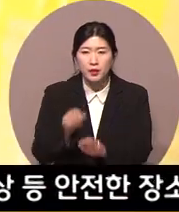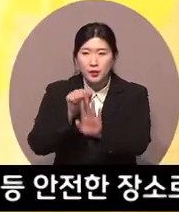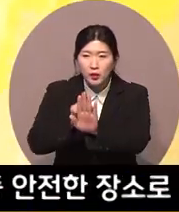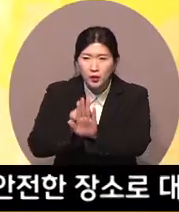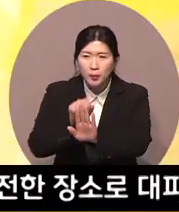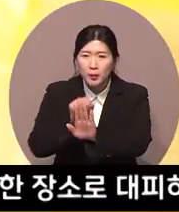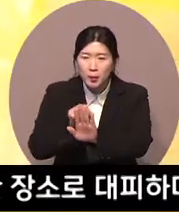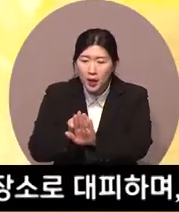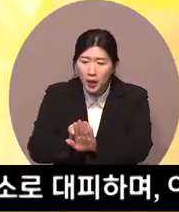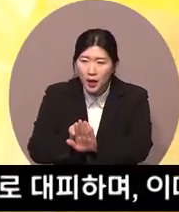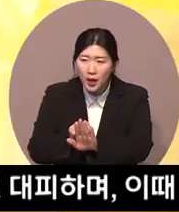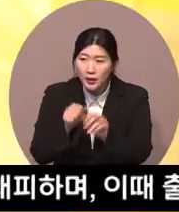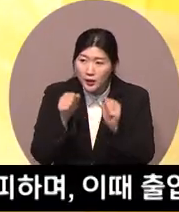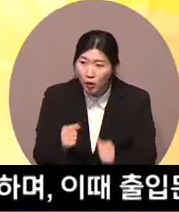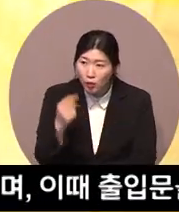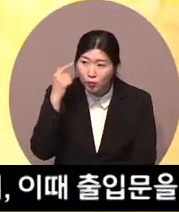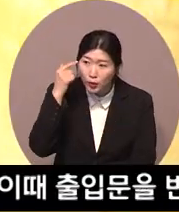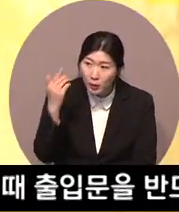선생님